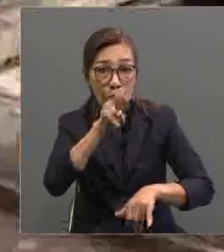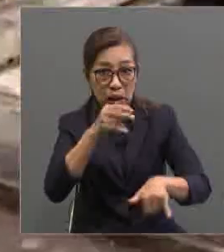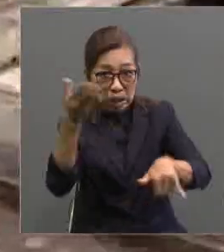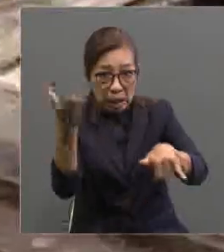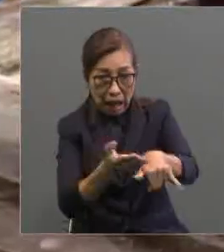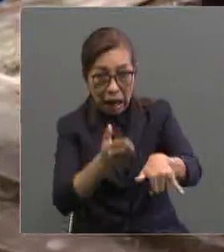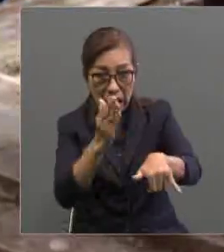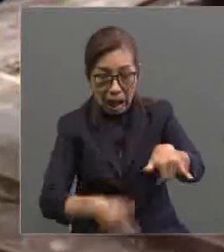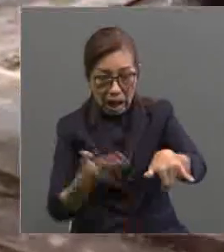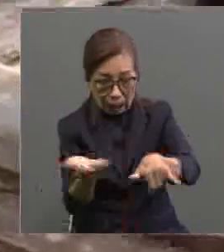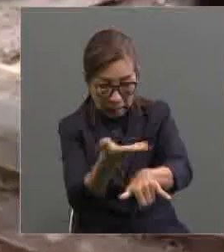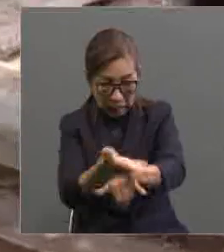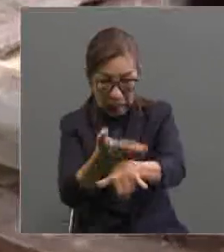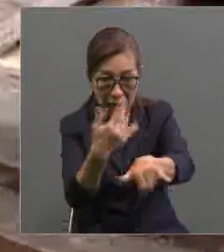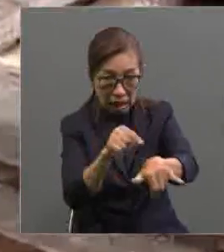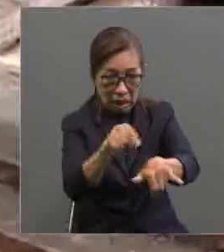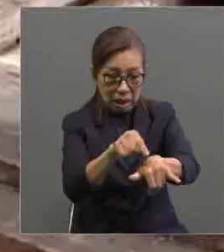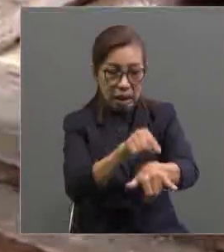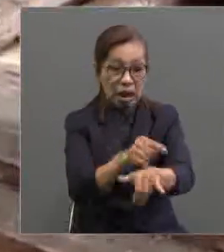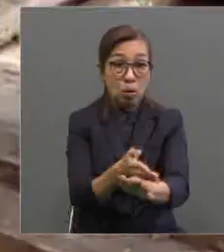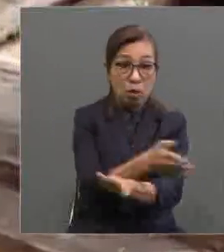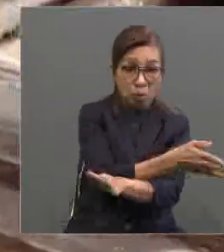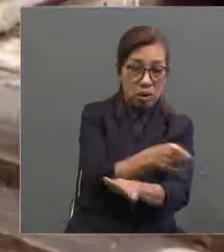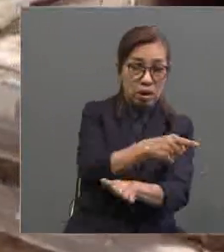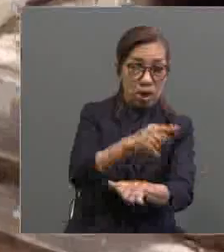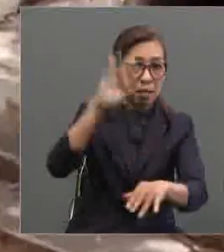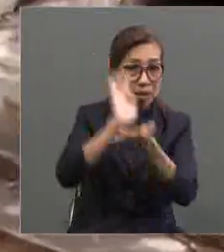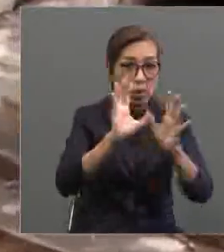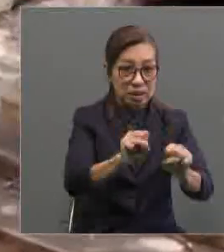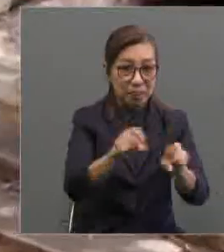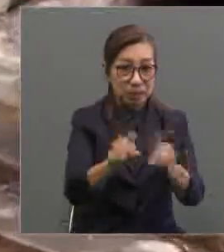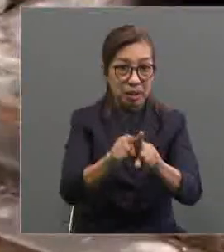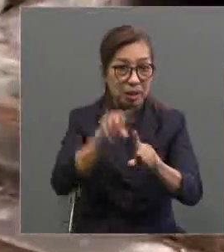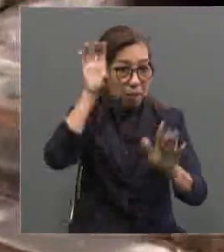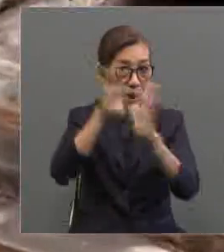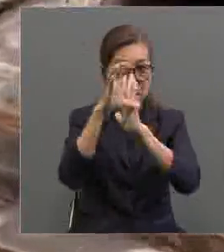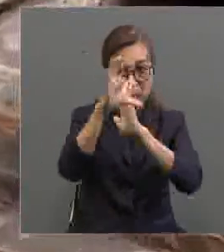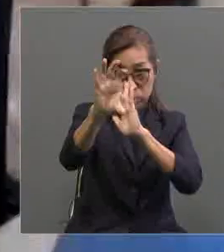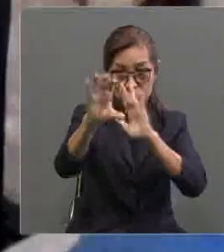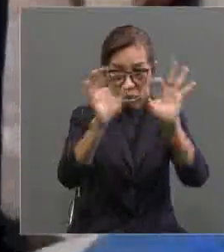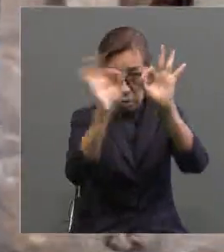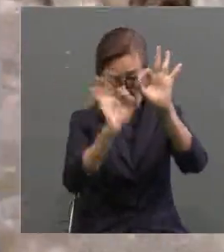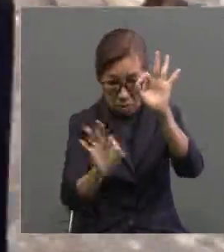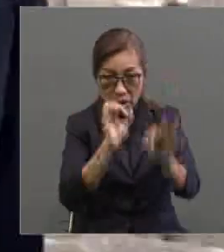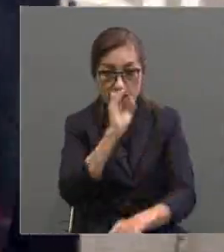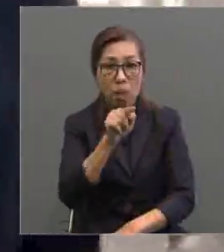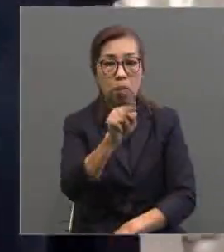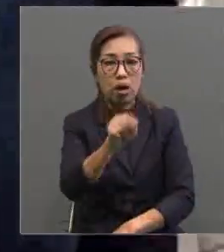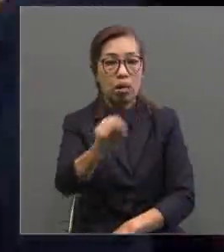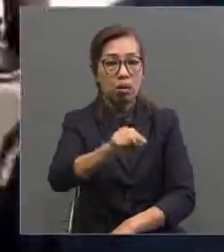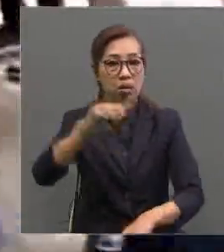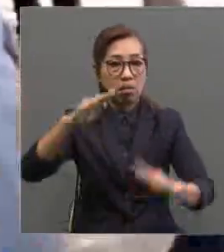ทองที่ชำแหละที่ถูกจับกุมไปก่อนหน้านี้อย่างภาพจะเห็นนี่แหละค่ะแล้วเขาเขียนข้อความเนี่ยเขาบอกว่า